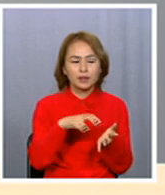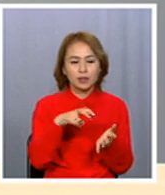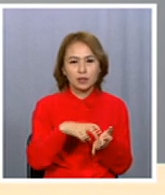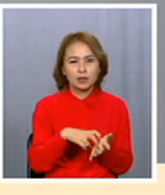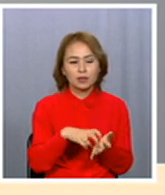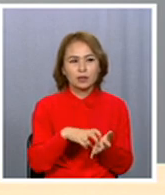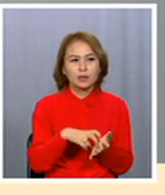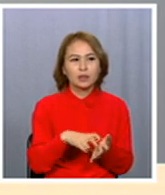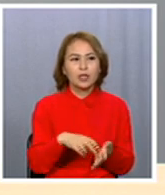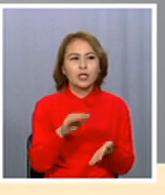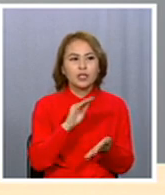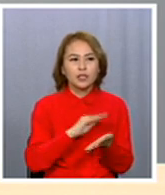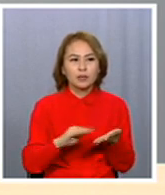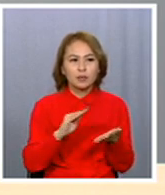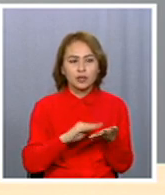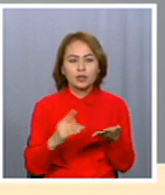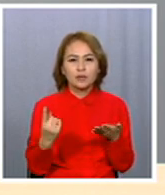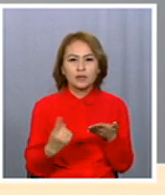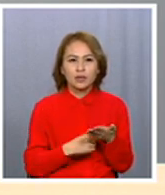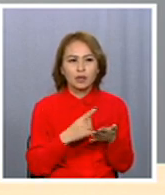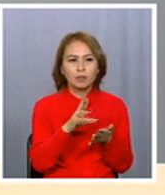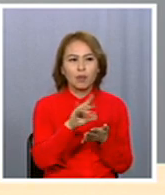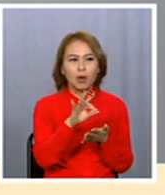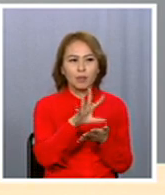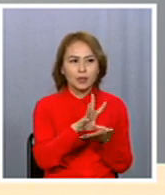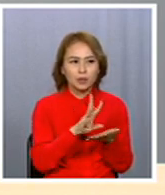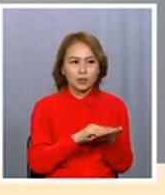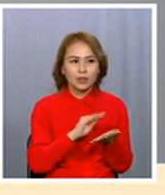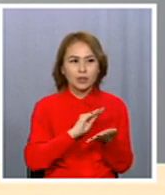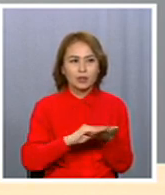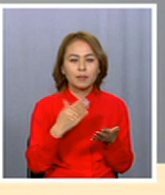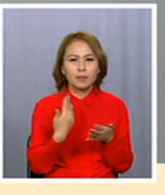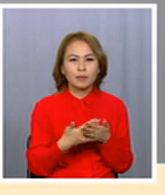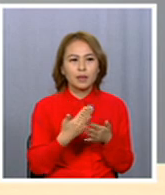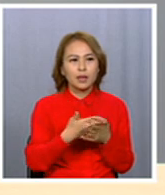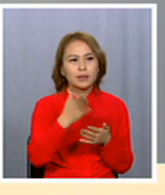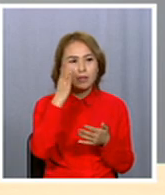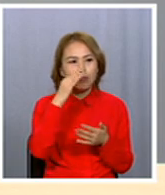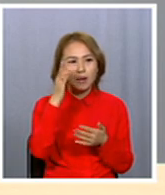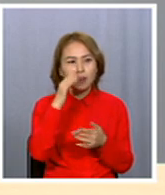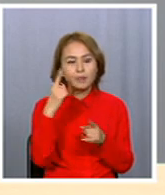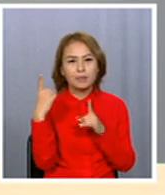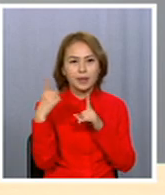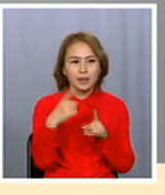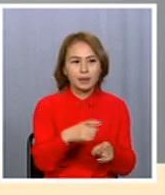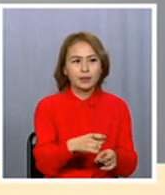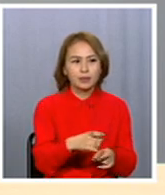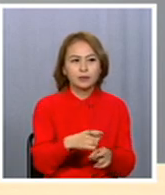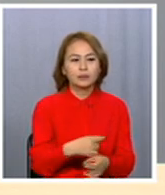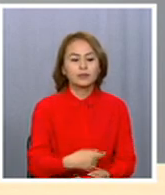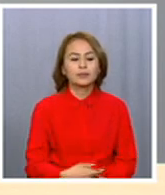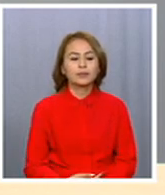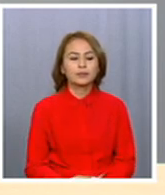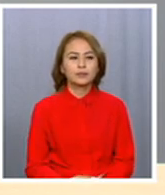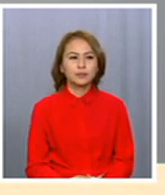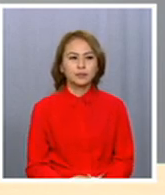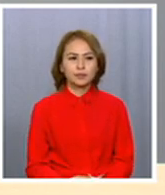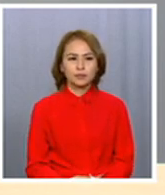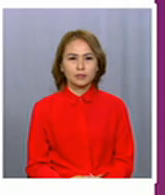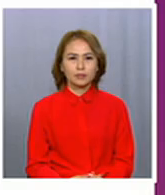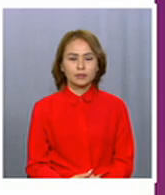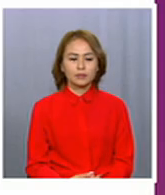прыгает, скачет. Запишите в тетрадь по образцу. Например, собака бегает. Будьте